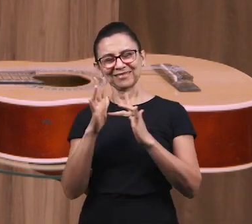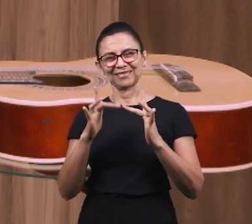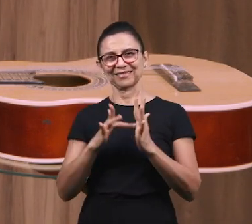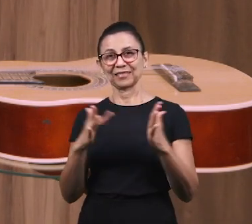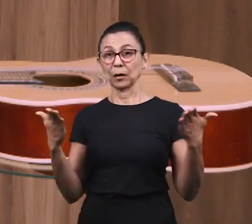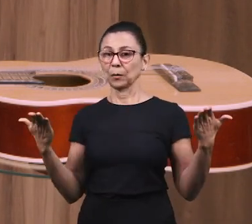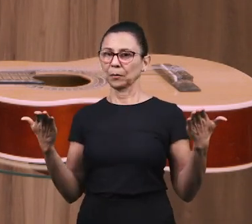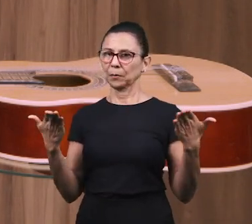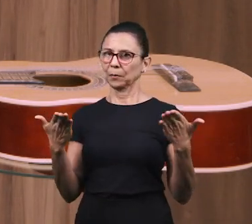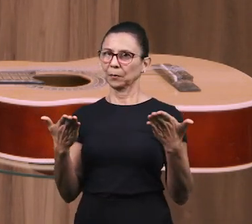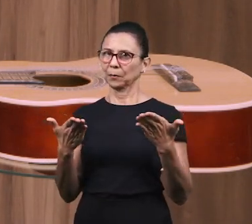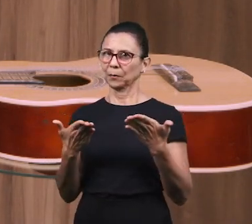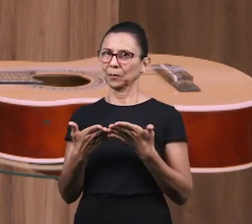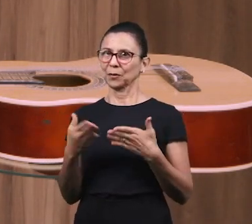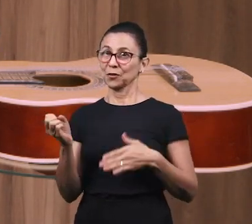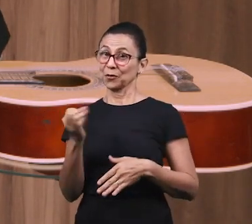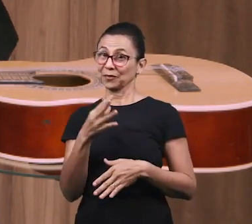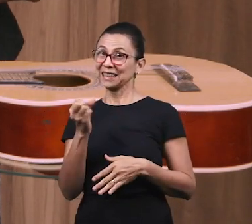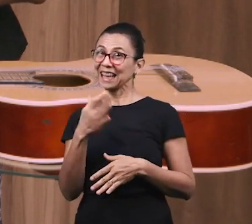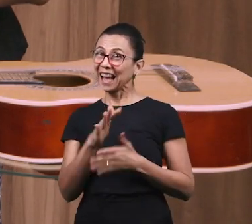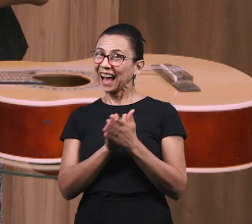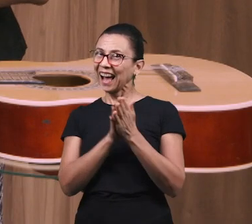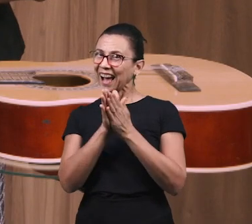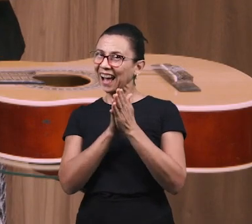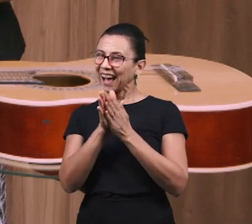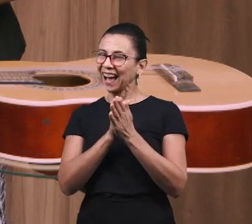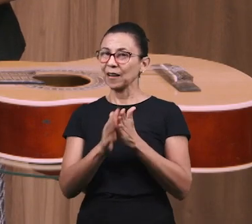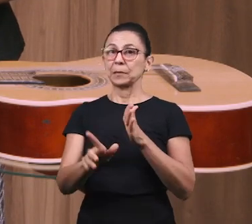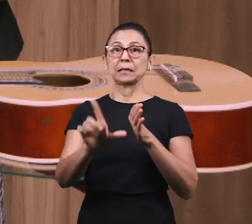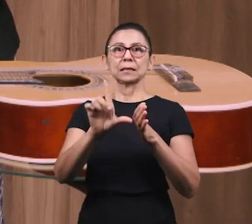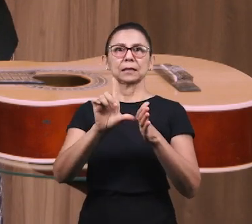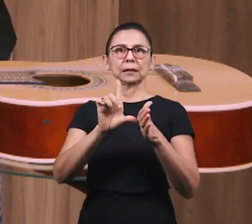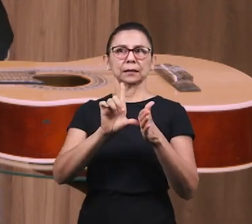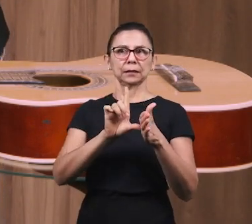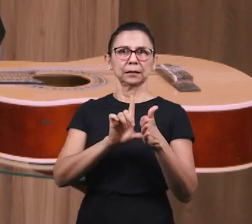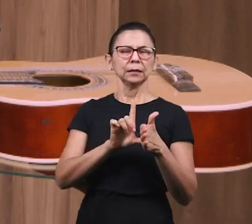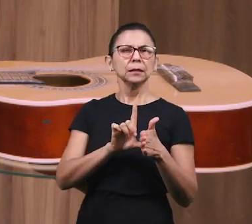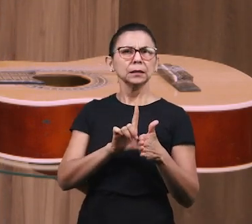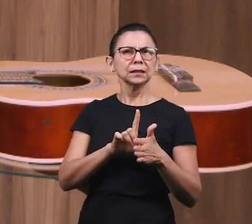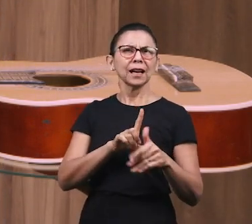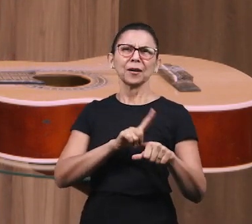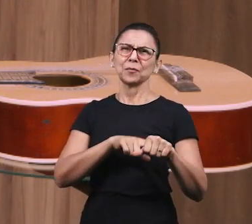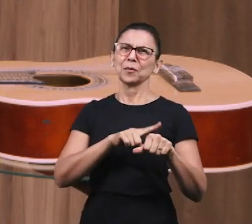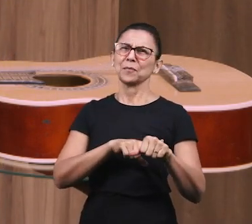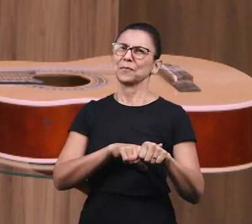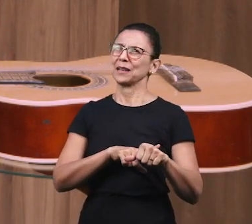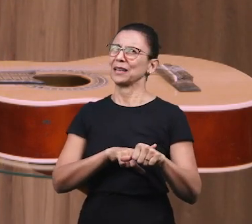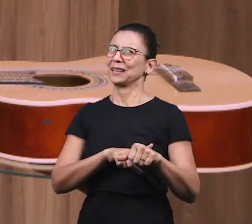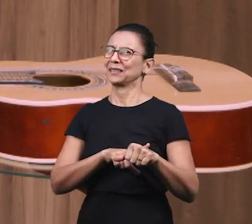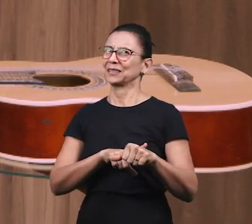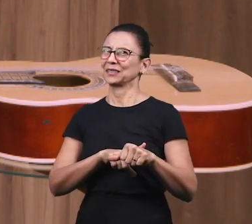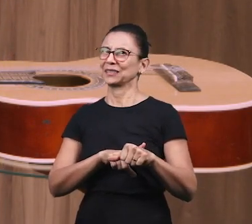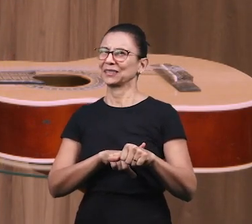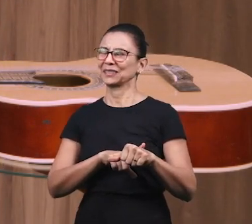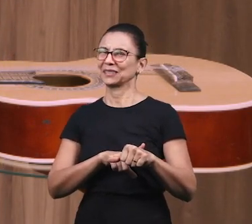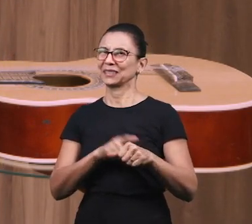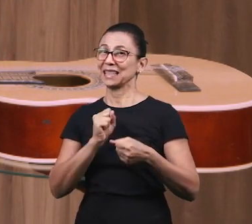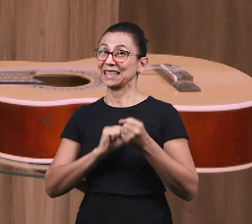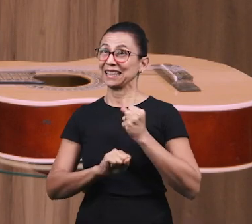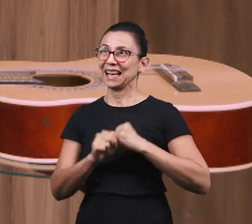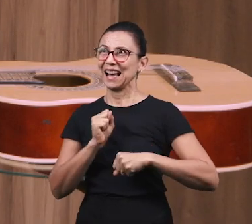Jésus. Aujourd'hui, nous avons une nouveauté, mais avant, nous allons vers le moment si attendu par nous tous.